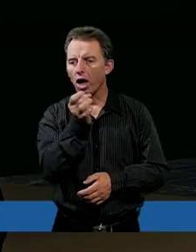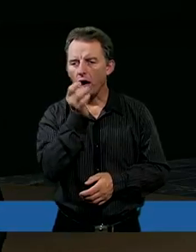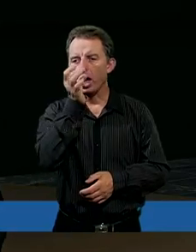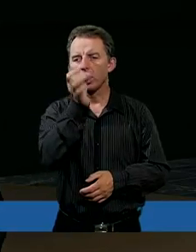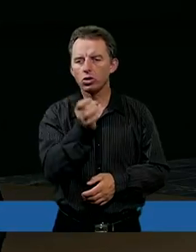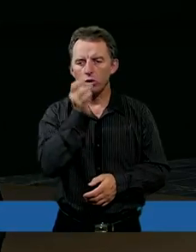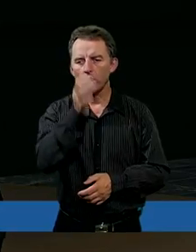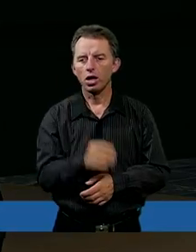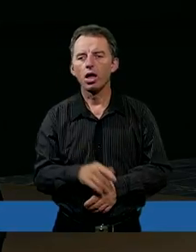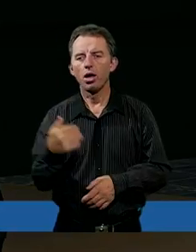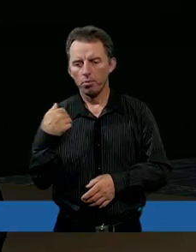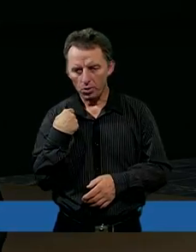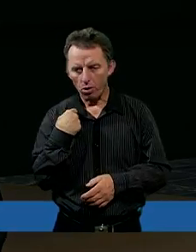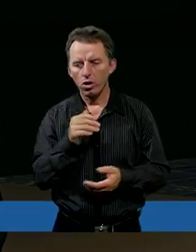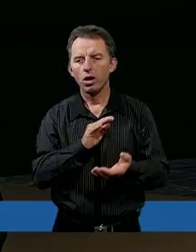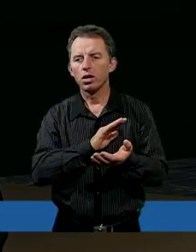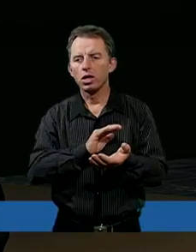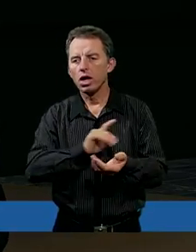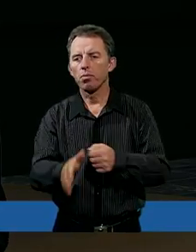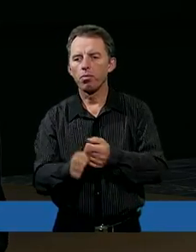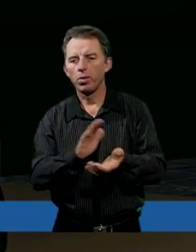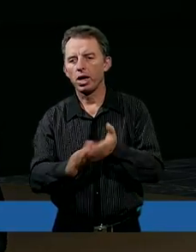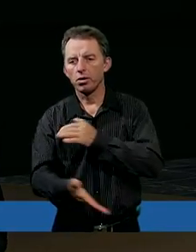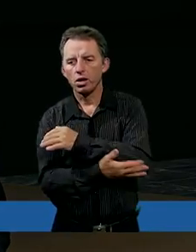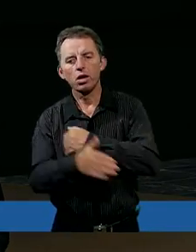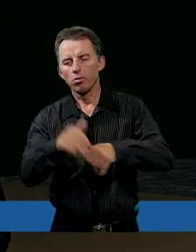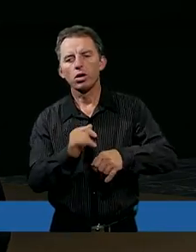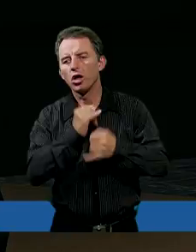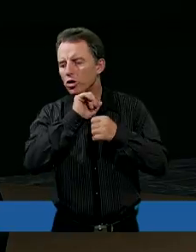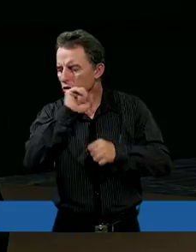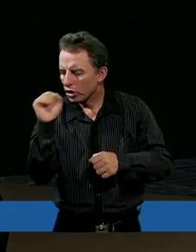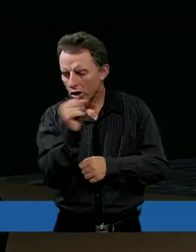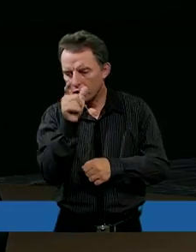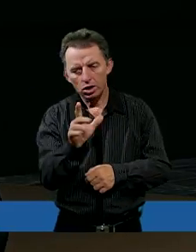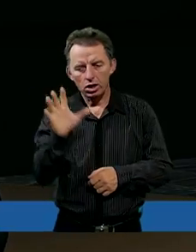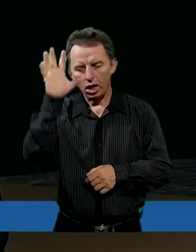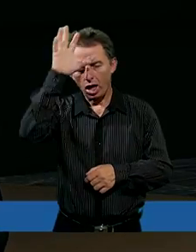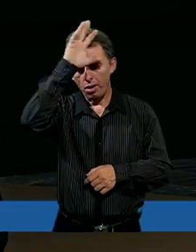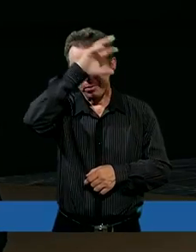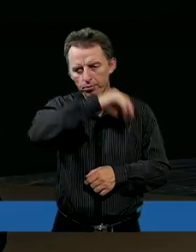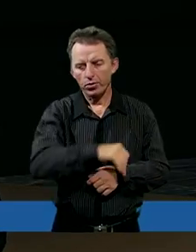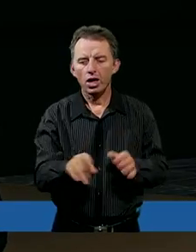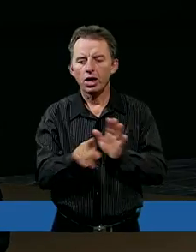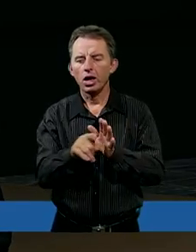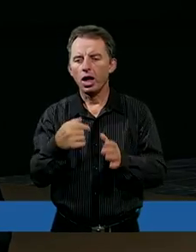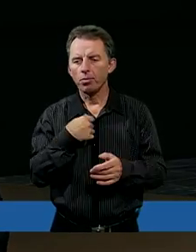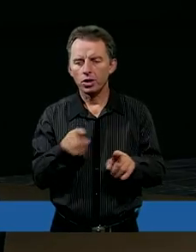miałyby jakieś podstawy. Ale nie możemy nigdy właśnie o tym zapomnieć. Dla mnie